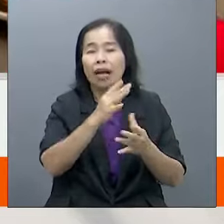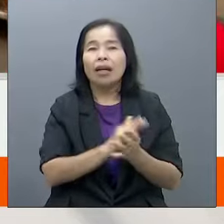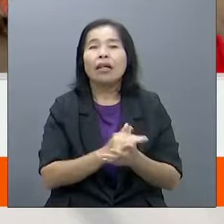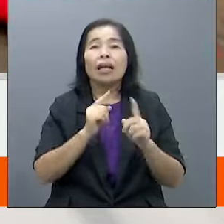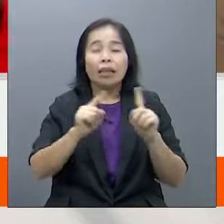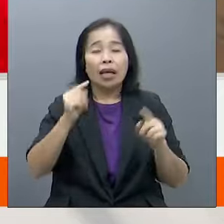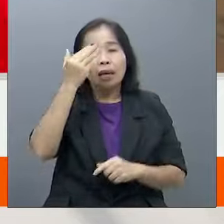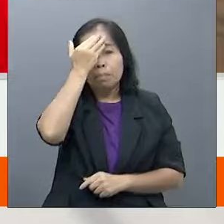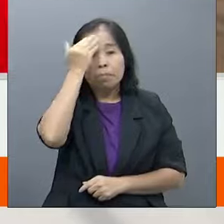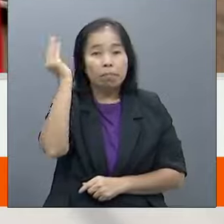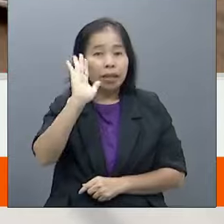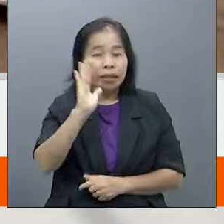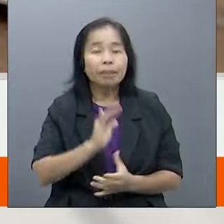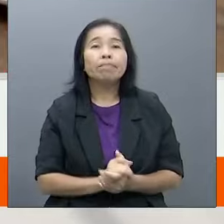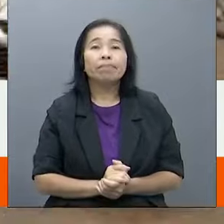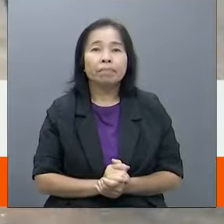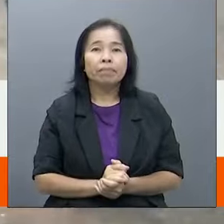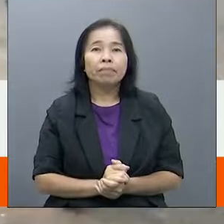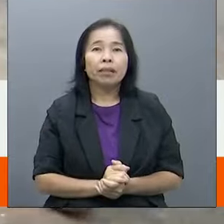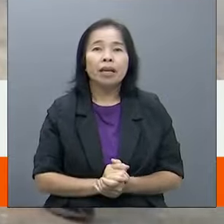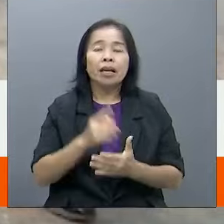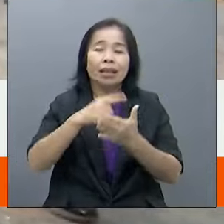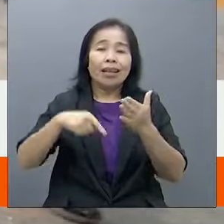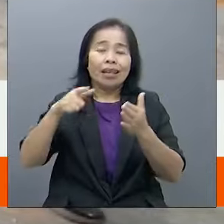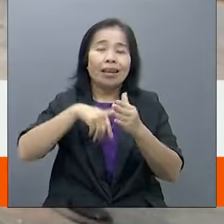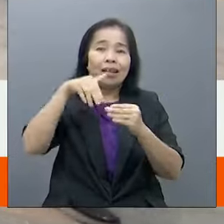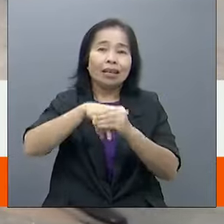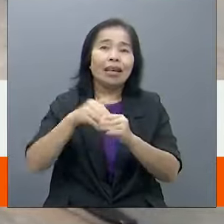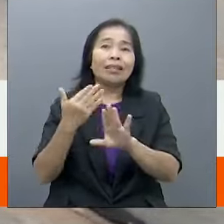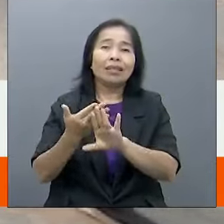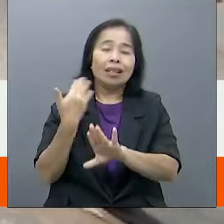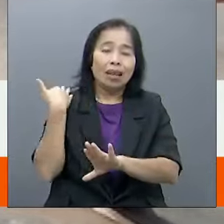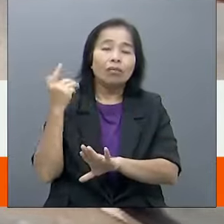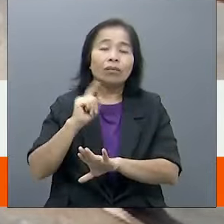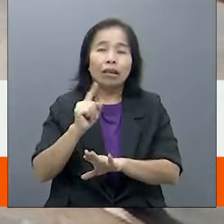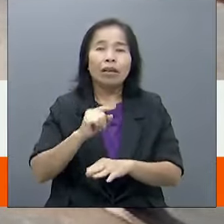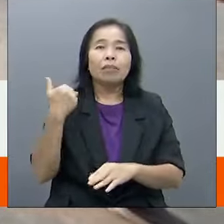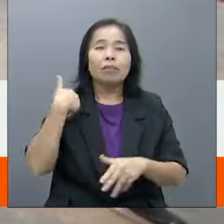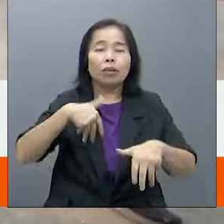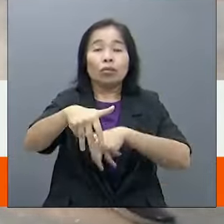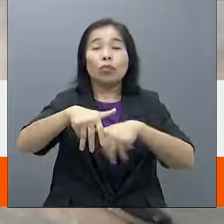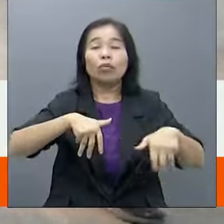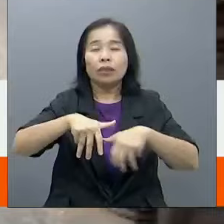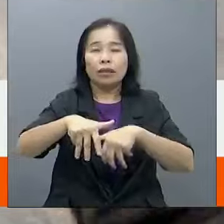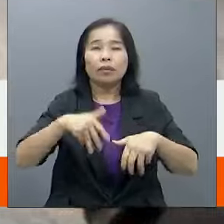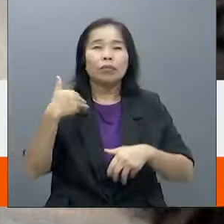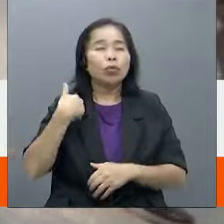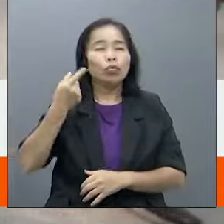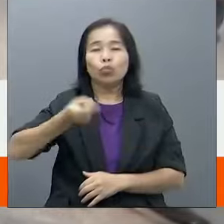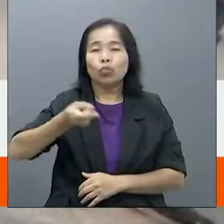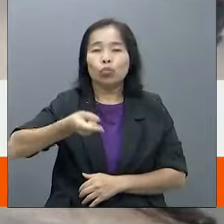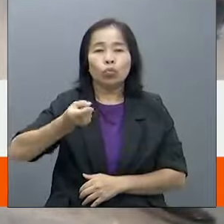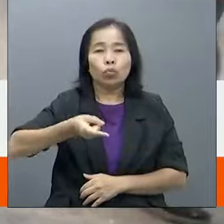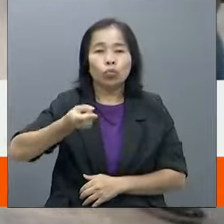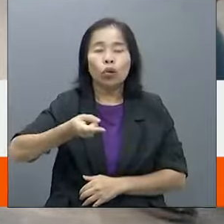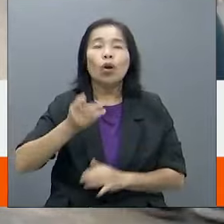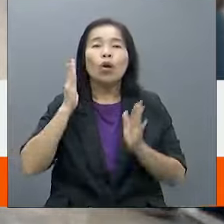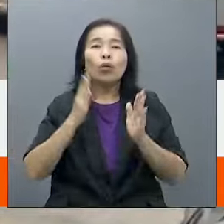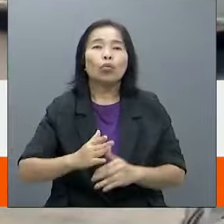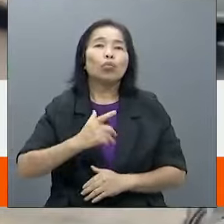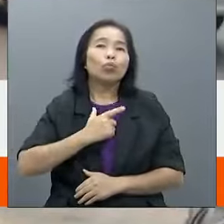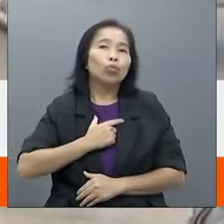การเลือกตั้งมันมี2ระดับนะครับม ัน ม ี ระดับชาติและมีในระดับท้องถิ่นเรายังพบว่านะครับความนิยมใน